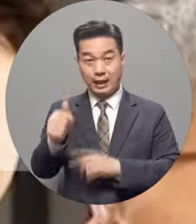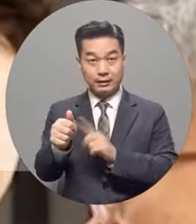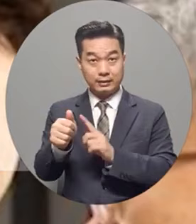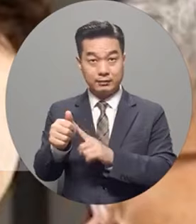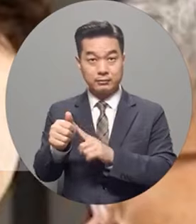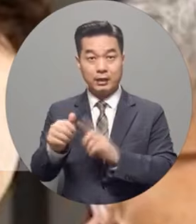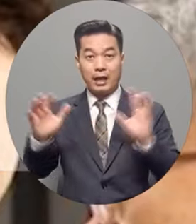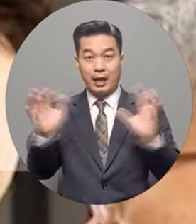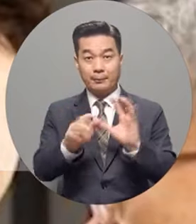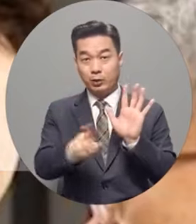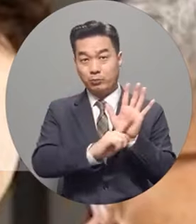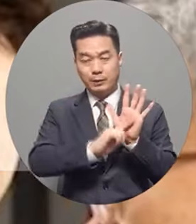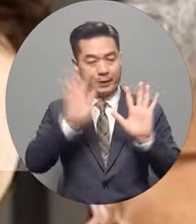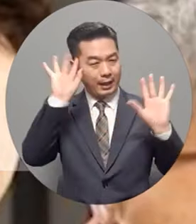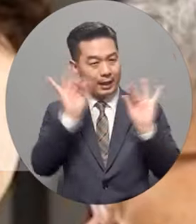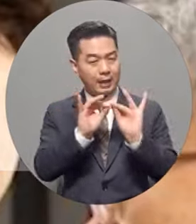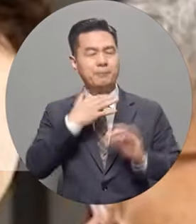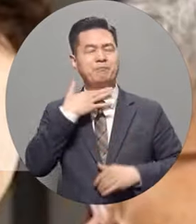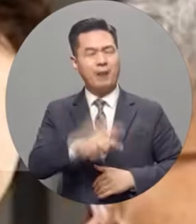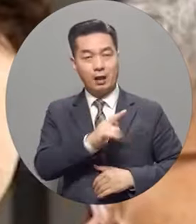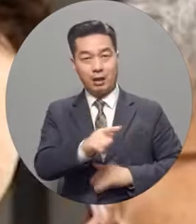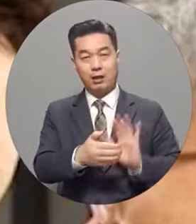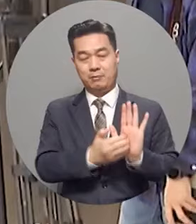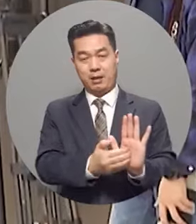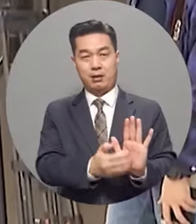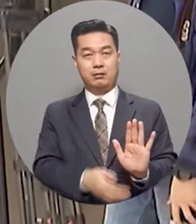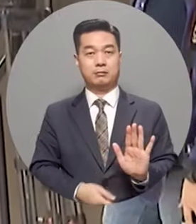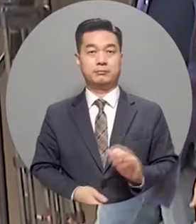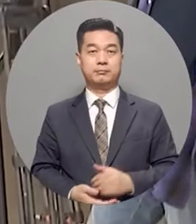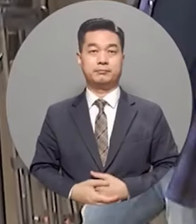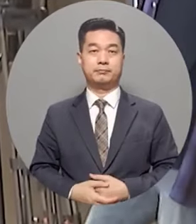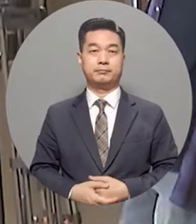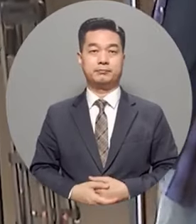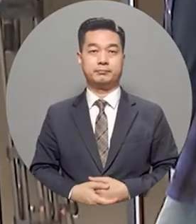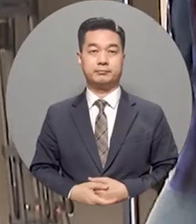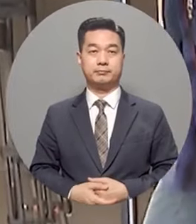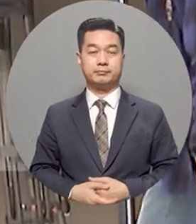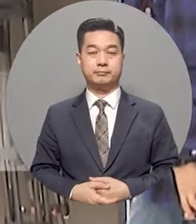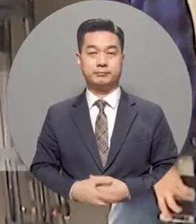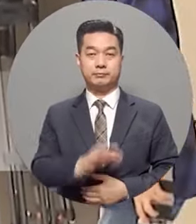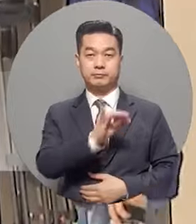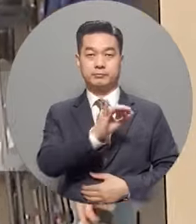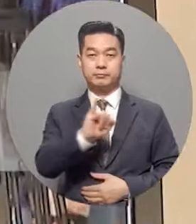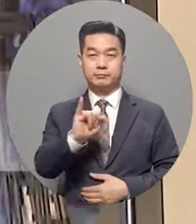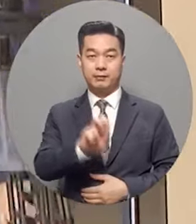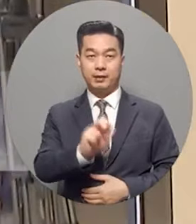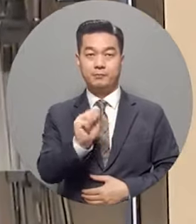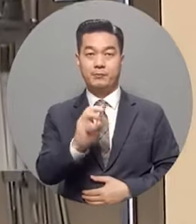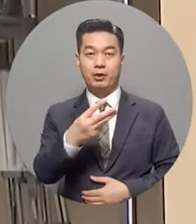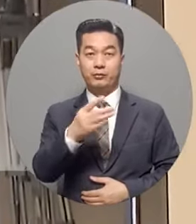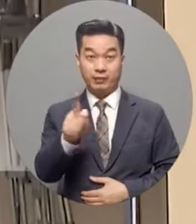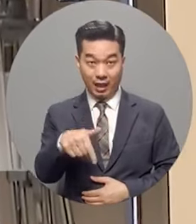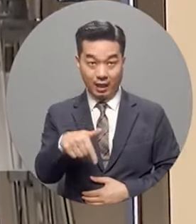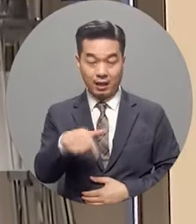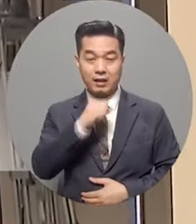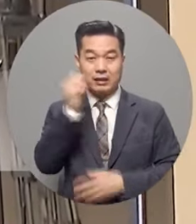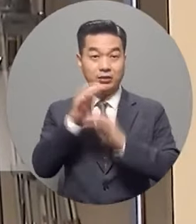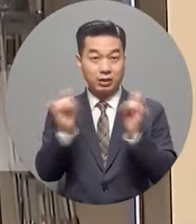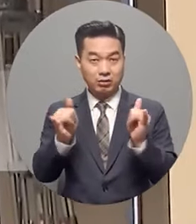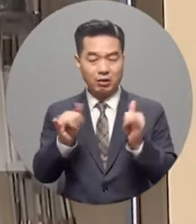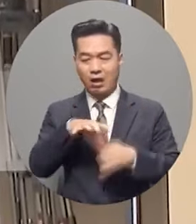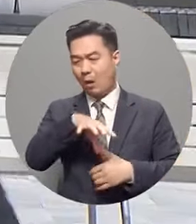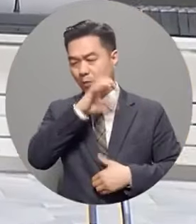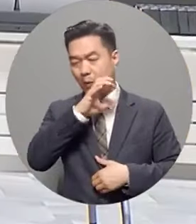합동 브리핑에 합의한 적이 없다고 선을 그었습니다. 여기에 임현택 의사협회 회장 당선인도